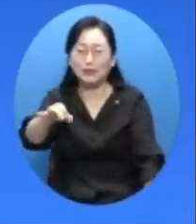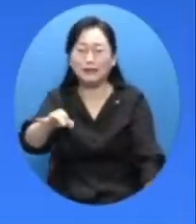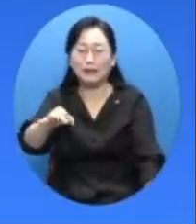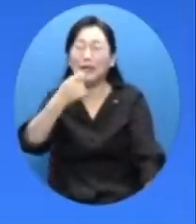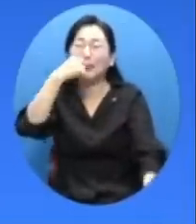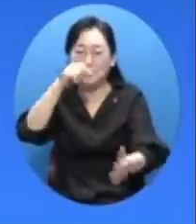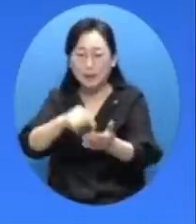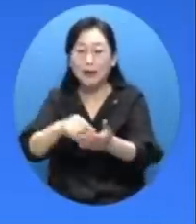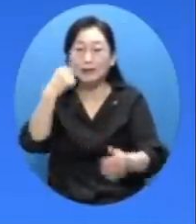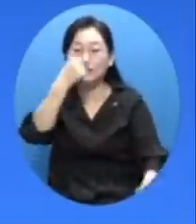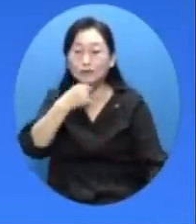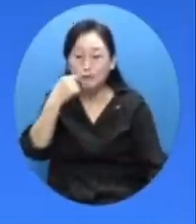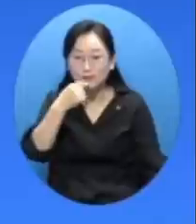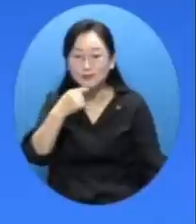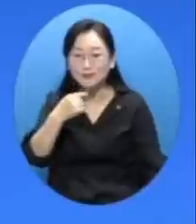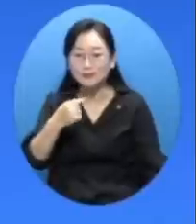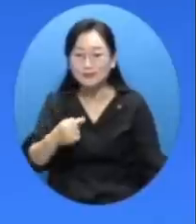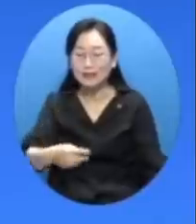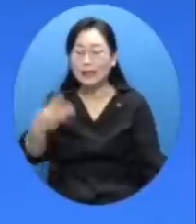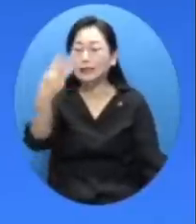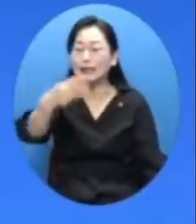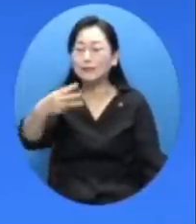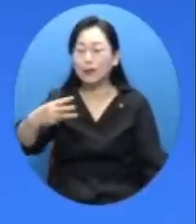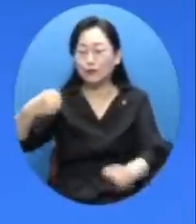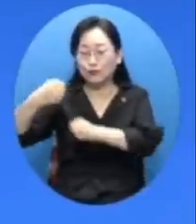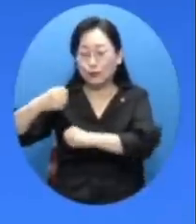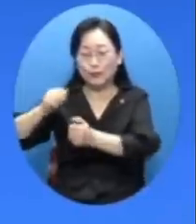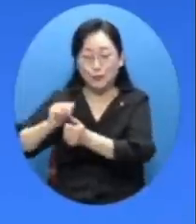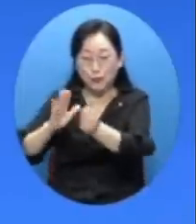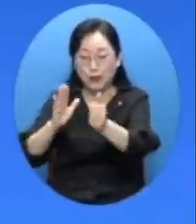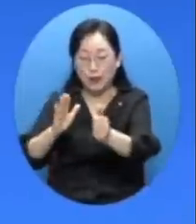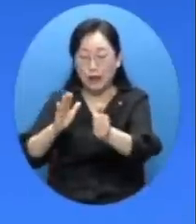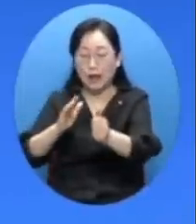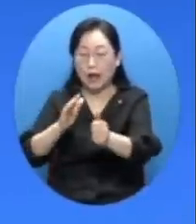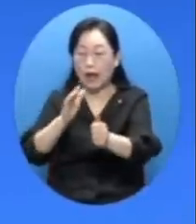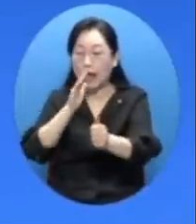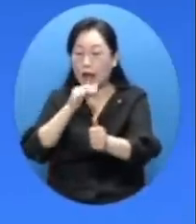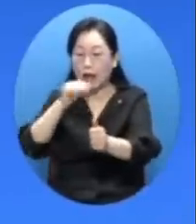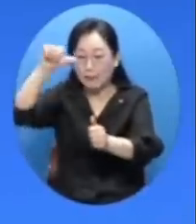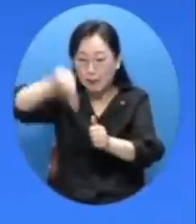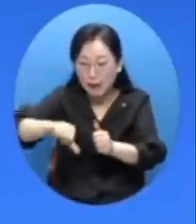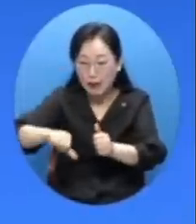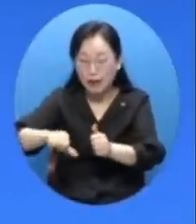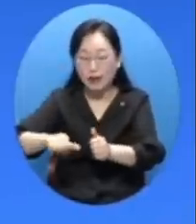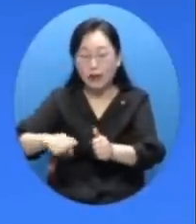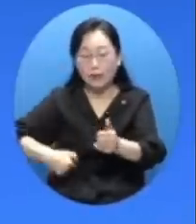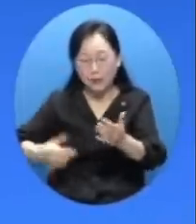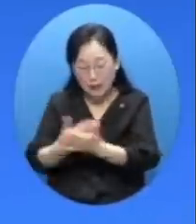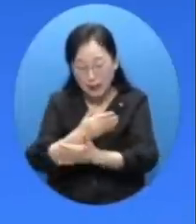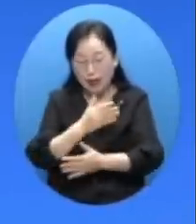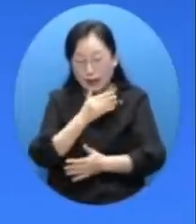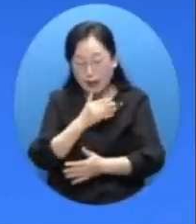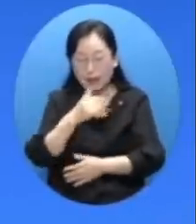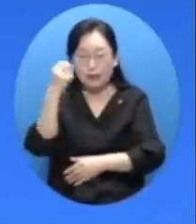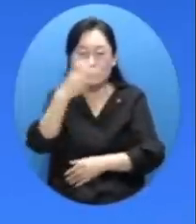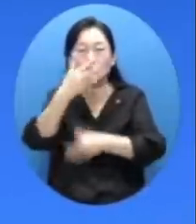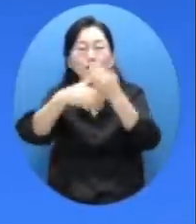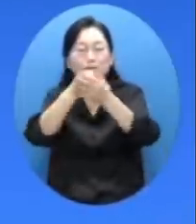쉽게 무너뜨리겠다. 3,000명 군사를 올려보냈다가 패해가지고 그 다음에 회개하고 다시 기도하고 난